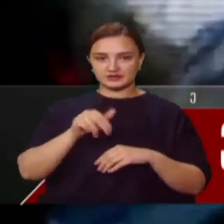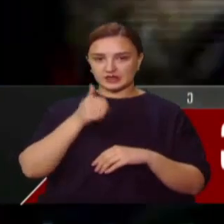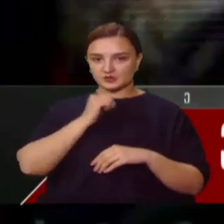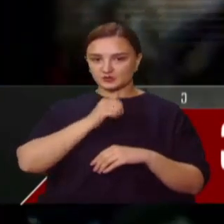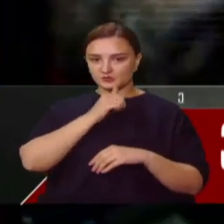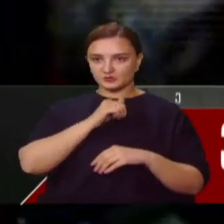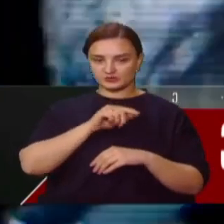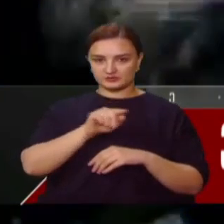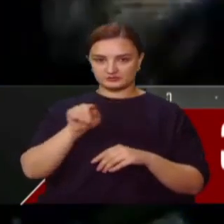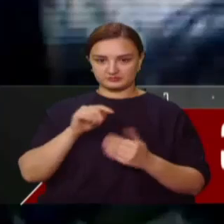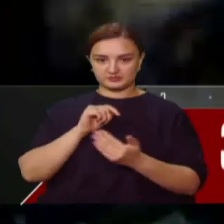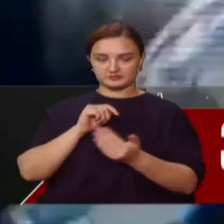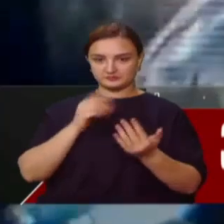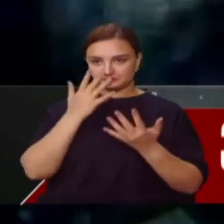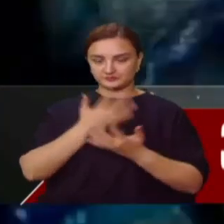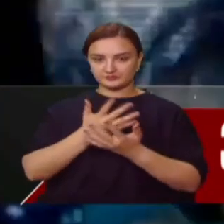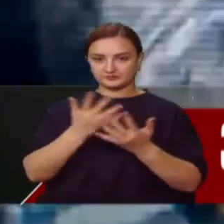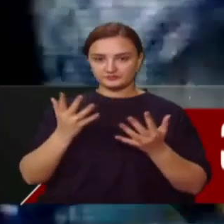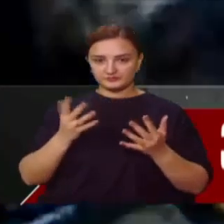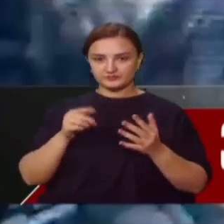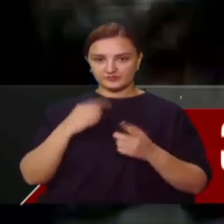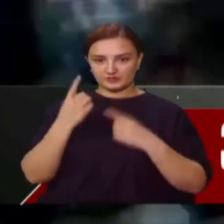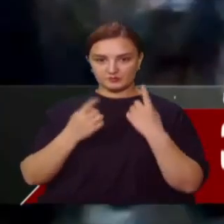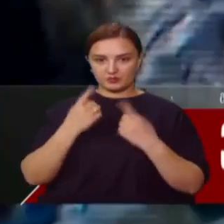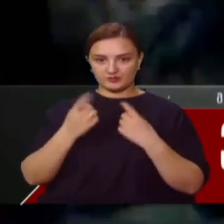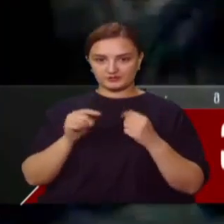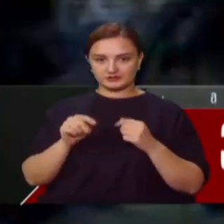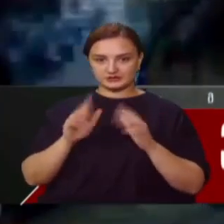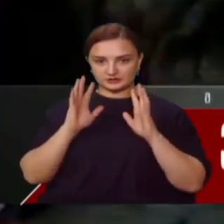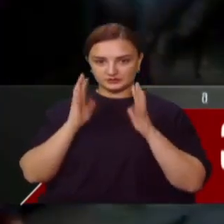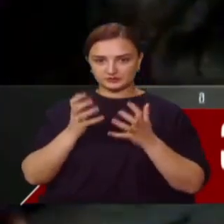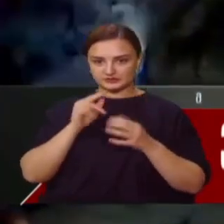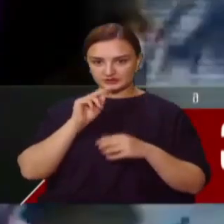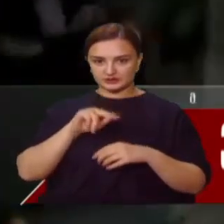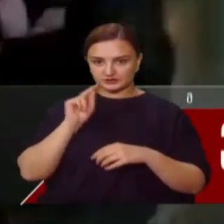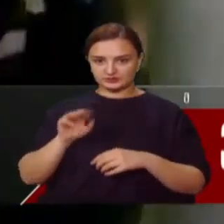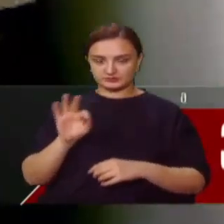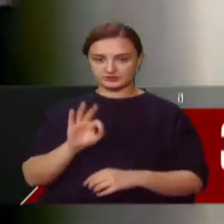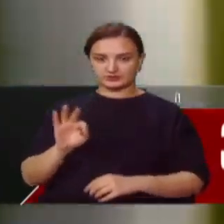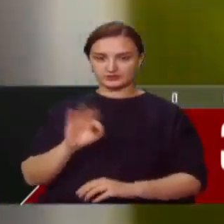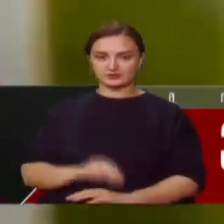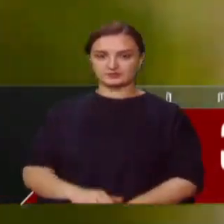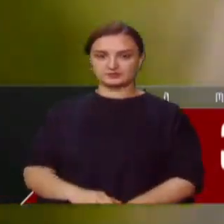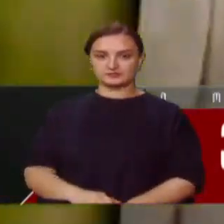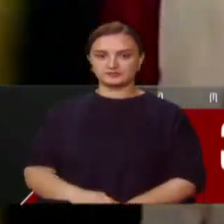ანონიმური წყაროების მიმართ, რომლებიც ასაჯაროვებენ კლასიფიცირებულ ინფორმაციას სერიოზული დანაშაულების შესახებ.